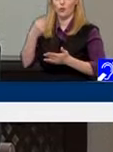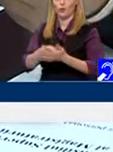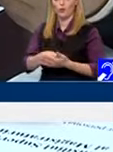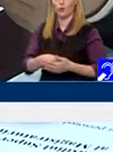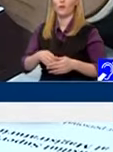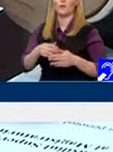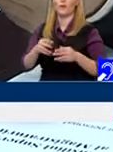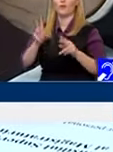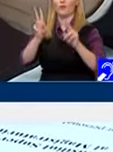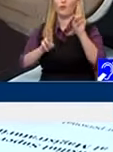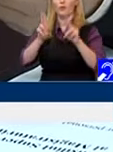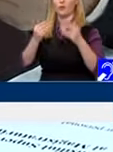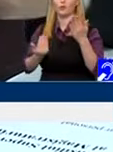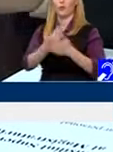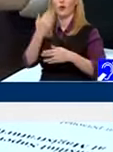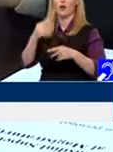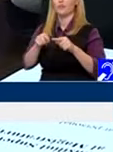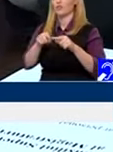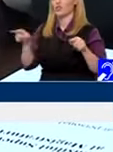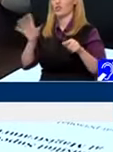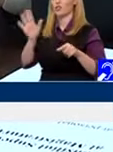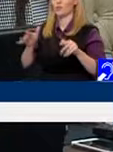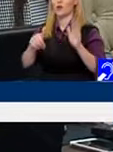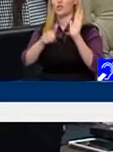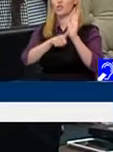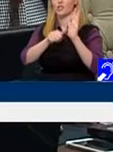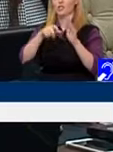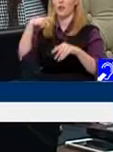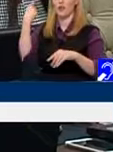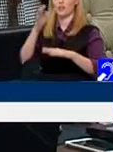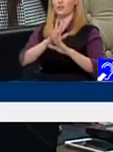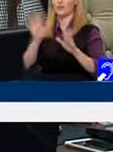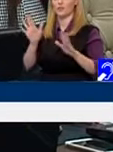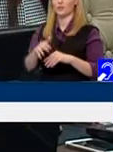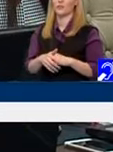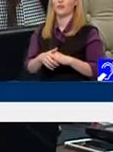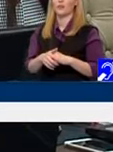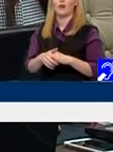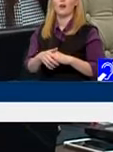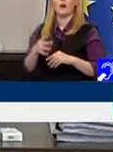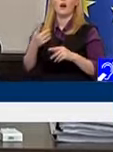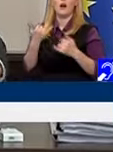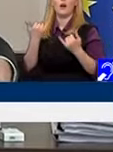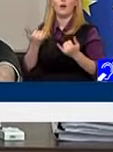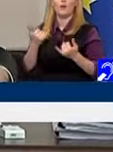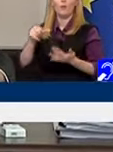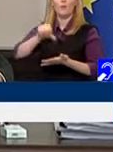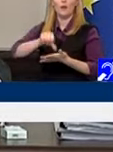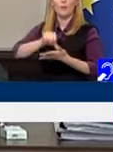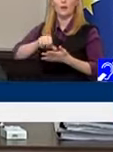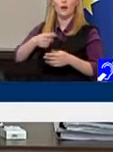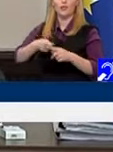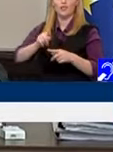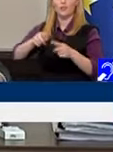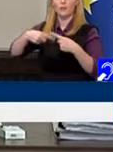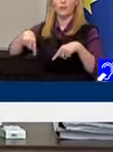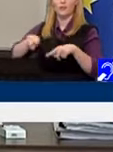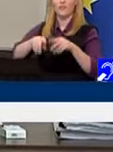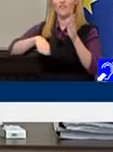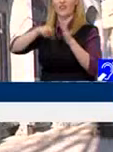6 ani și se va renunța la practica de a deține 2 mandate consecutive a câte 4 ani. În competența membrilor Consiliului Superior